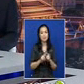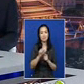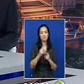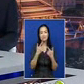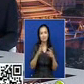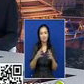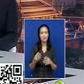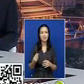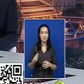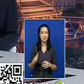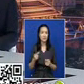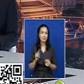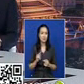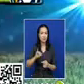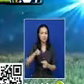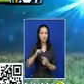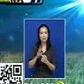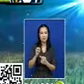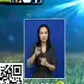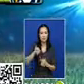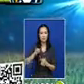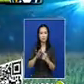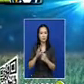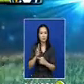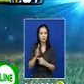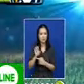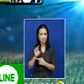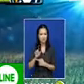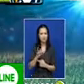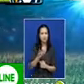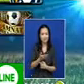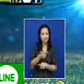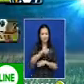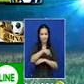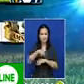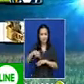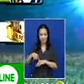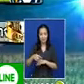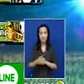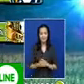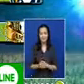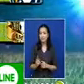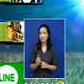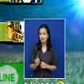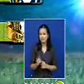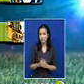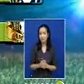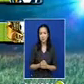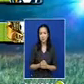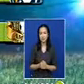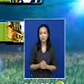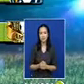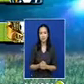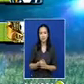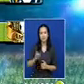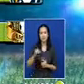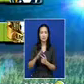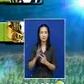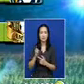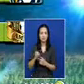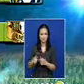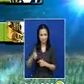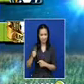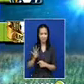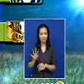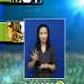ะจามจุรียูไนเต็ดค่ะเจอกับ Air Force Robinson FC ค่ะที่สนามจุฬาลงกรณ์นะคะผลปรากฏว่าทางจามจุรีเอาชนะไป